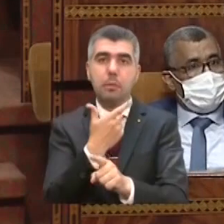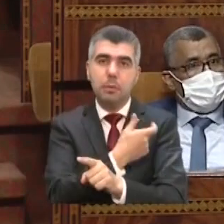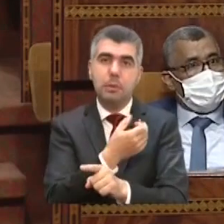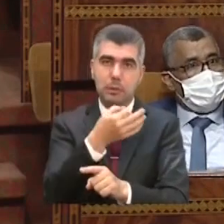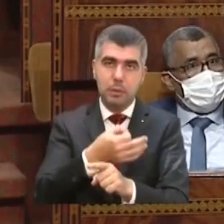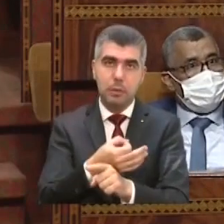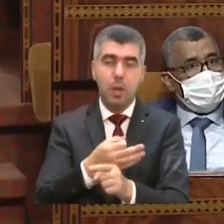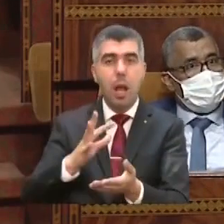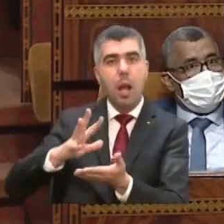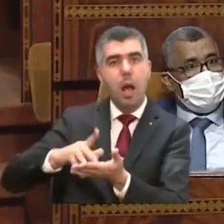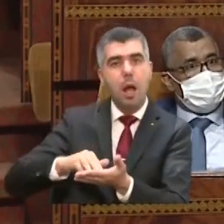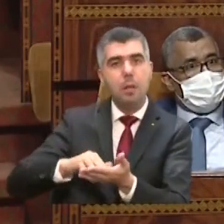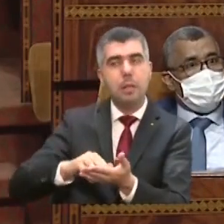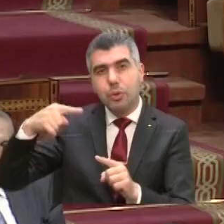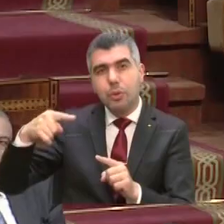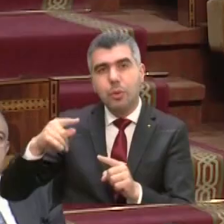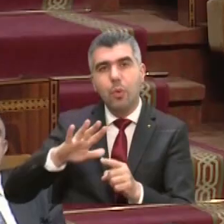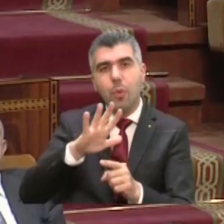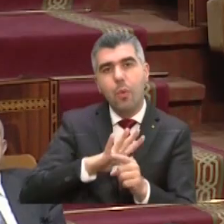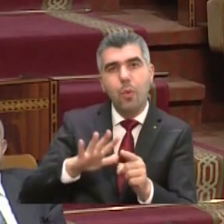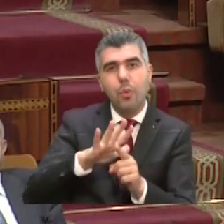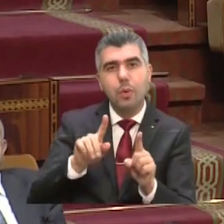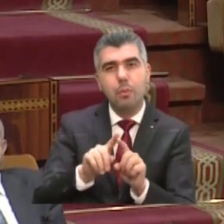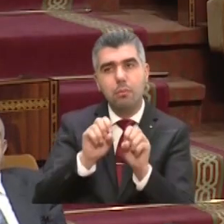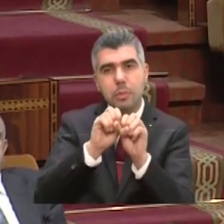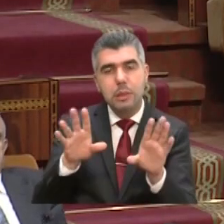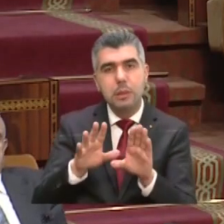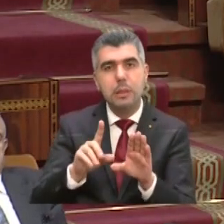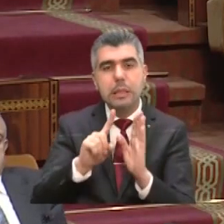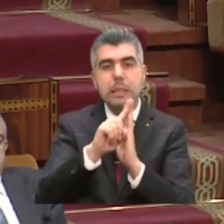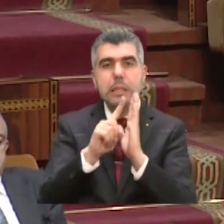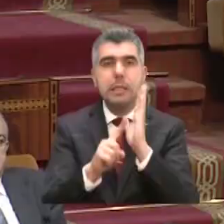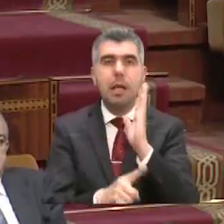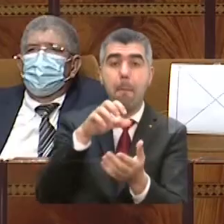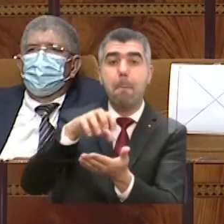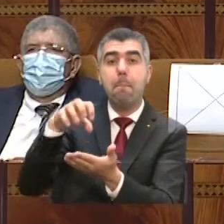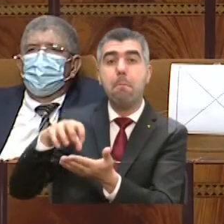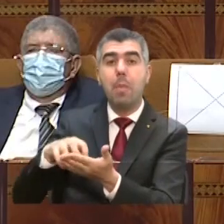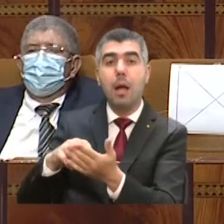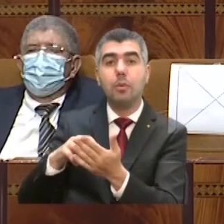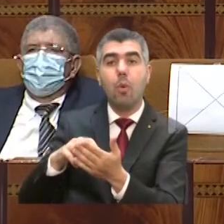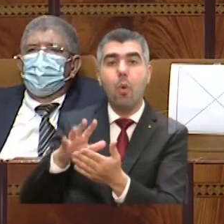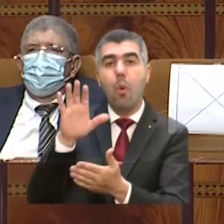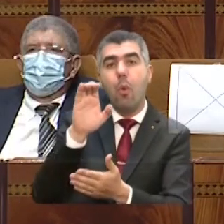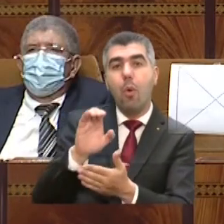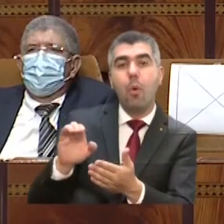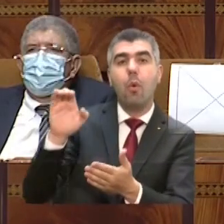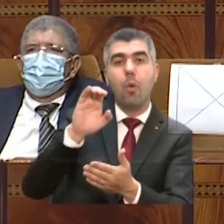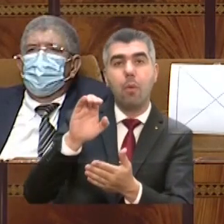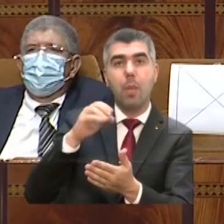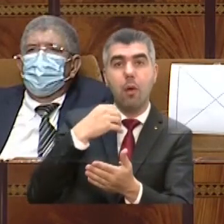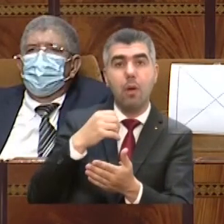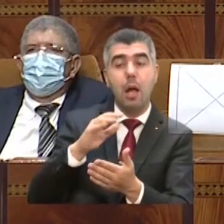nous ne sommes jamais à l'abri d'une nouvelle vague al'approche de la saison hivernale de nouveaux foyers de contamination peuvent